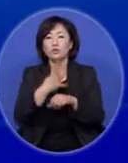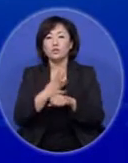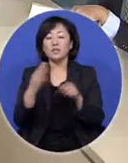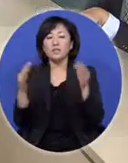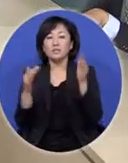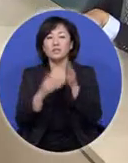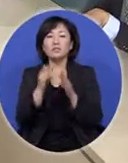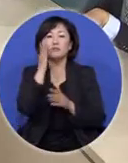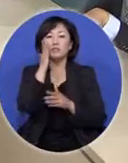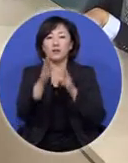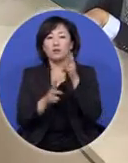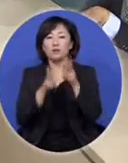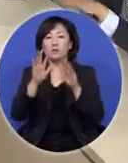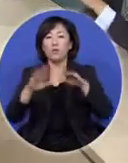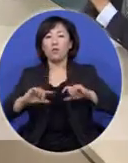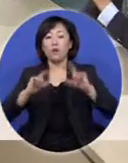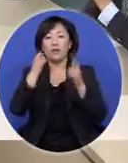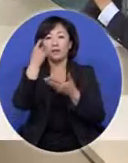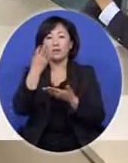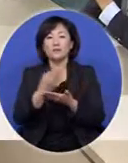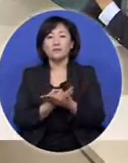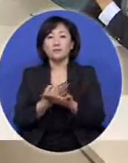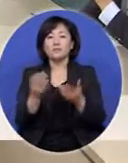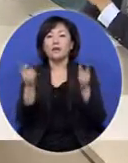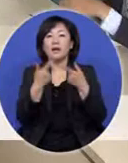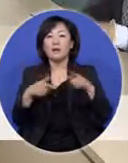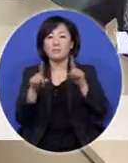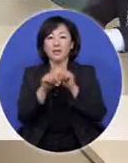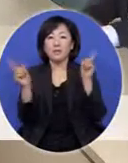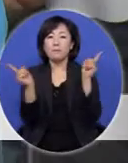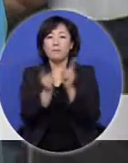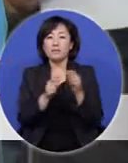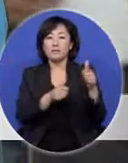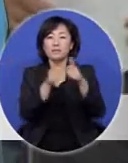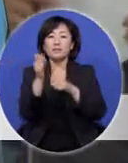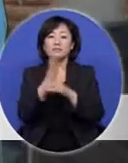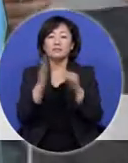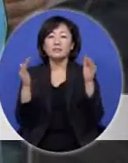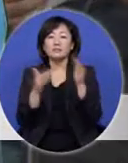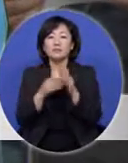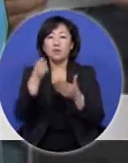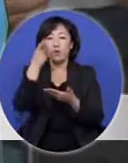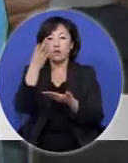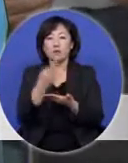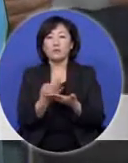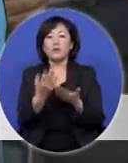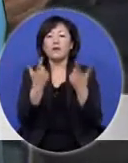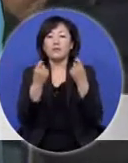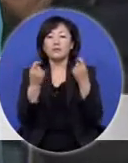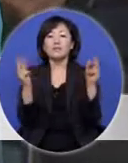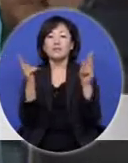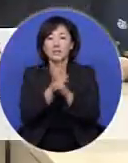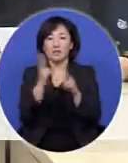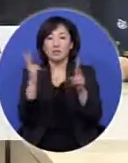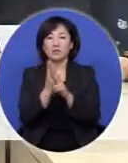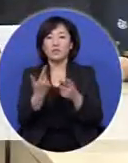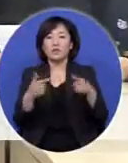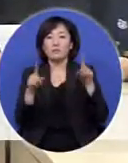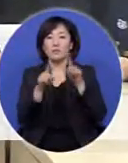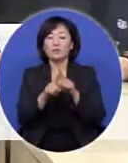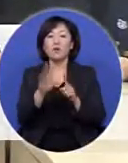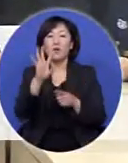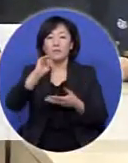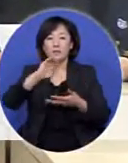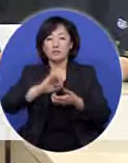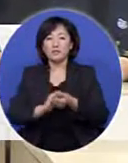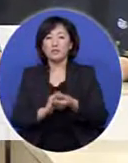울산 공장에서 올해 임금 협상을 위한 상견례를 갖습니다. 노조는 월급제와 연계한 주간 연속 2교대제와